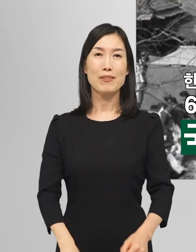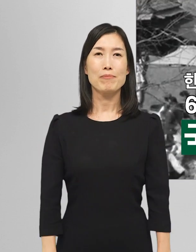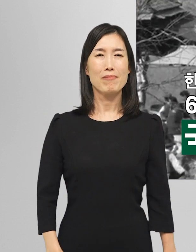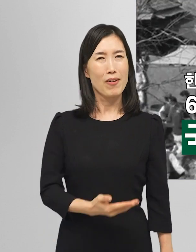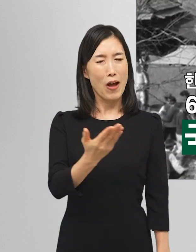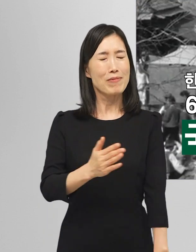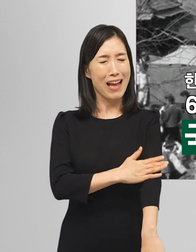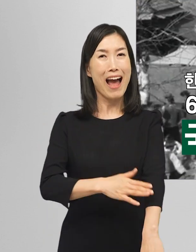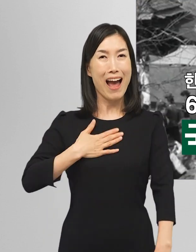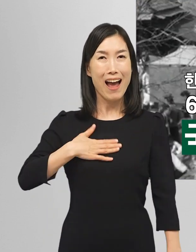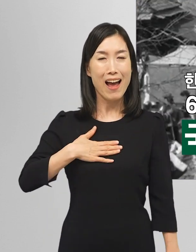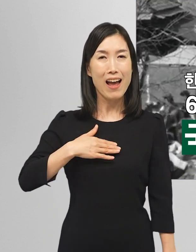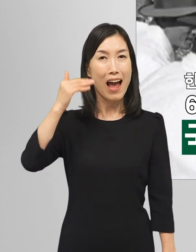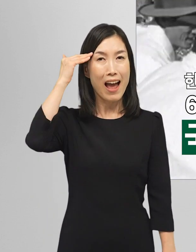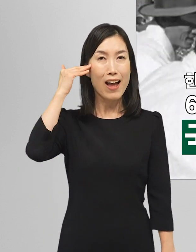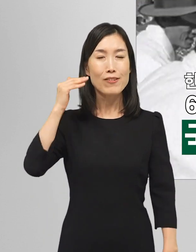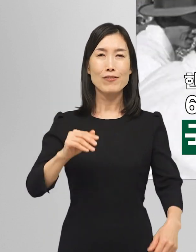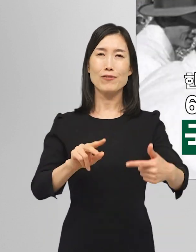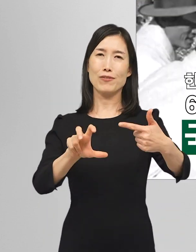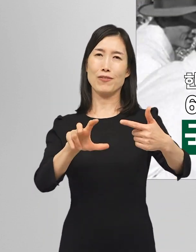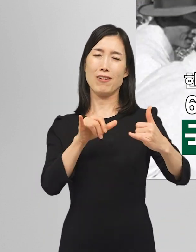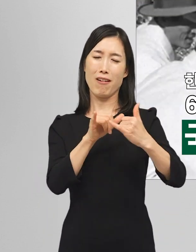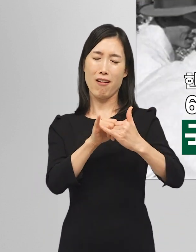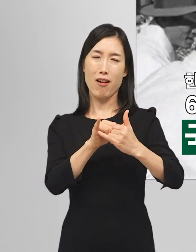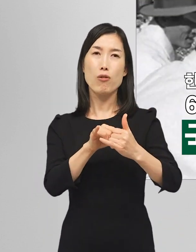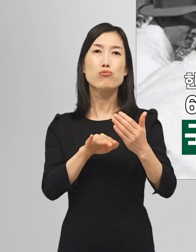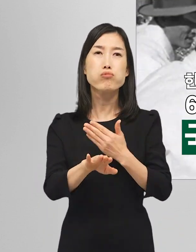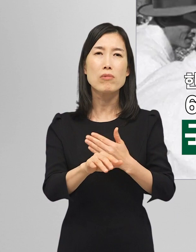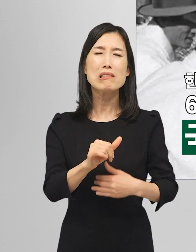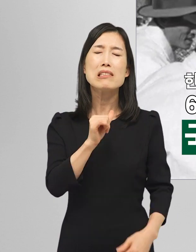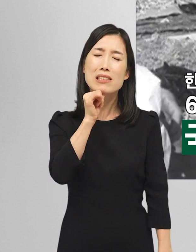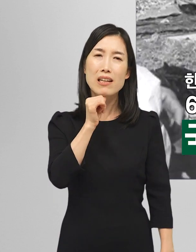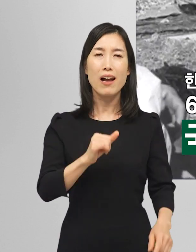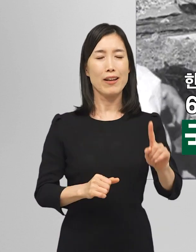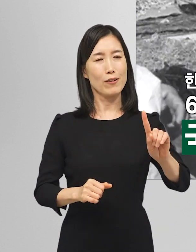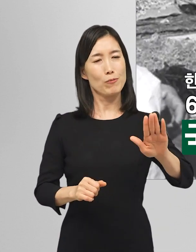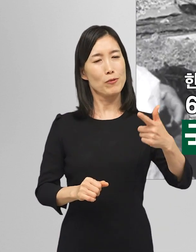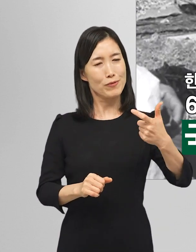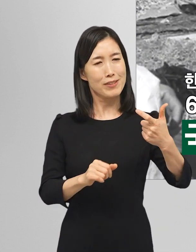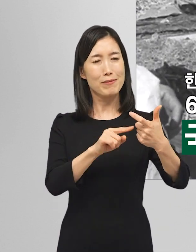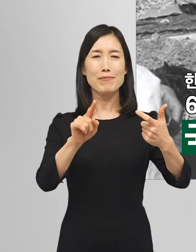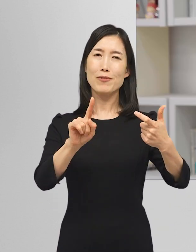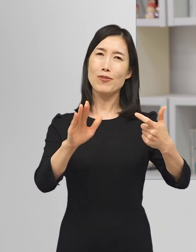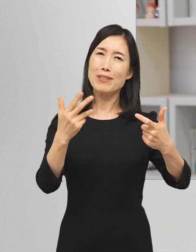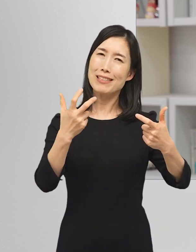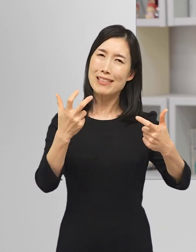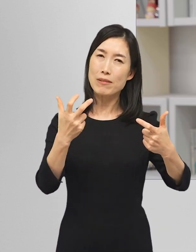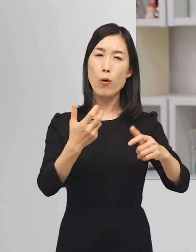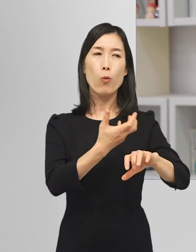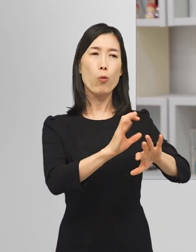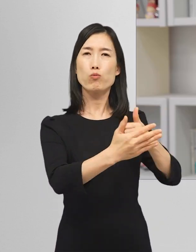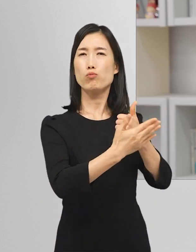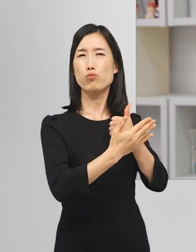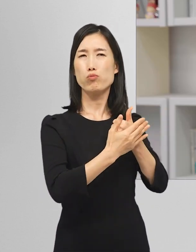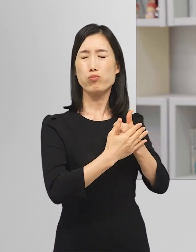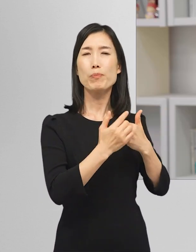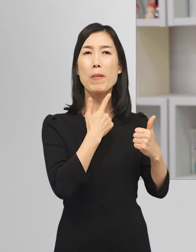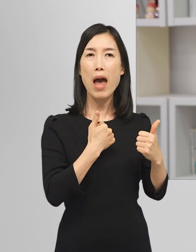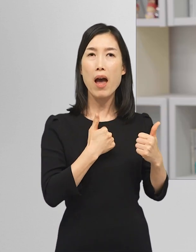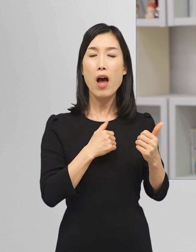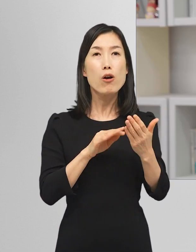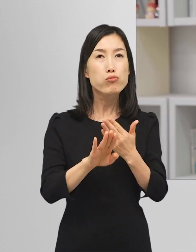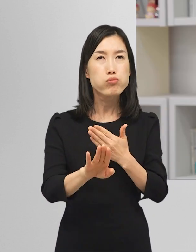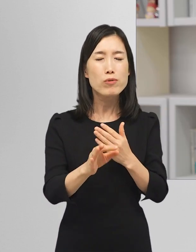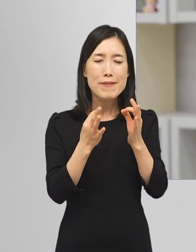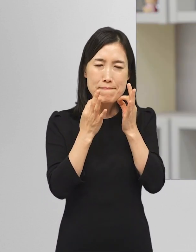아시다시피 우리나라는 한국전쟁 이후로 60년대, 70년대까지 많은 원조를 받았습니다. 그러던 것이 우리나라가 경제